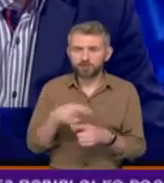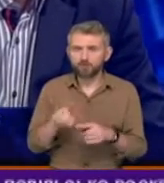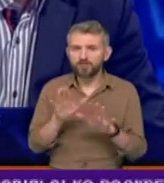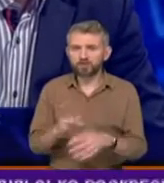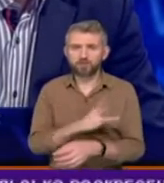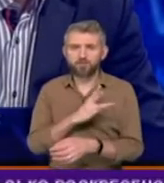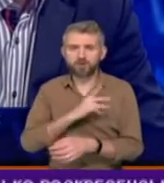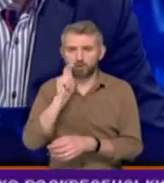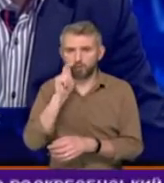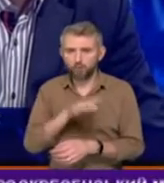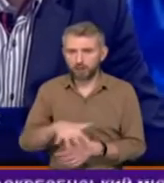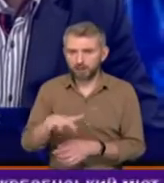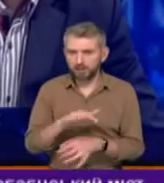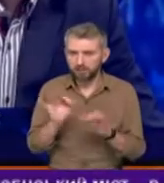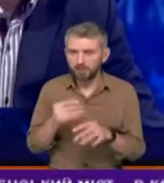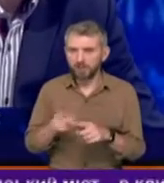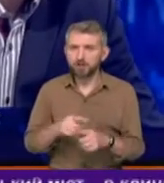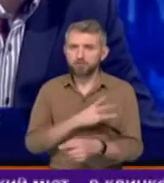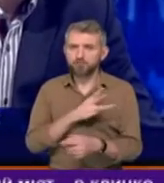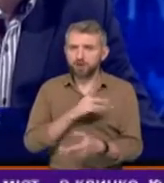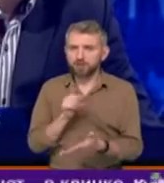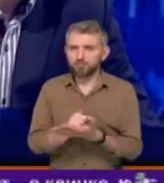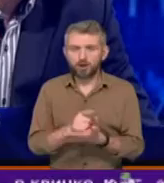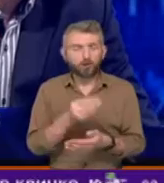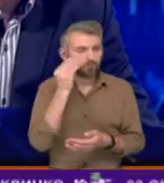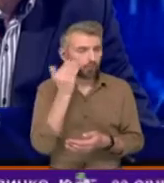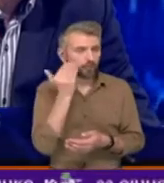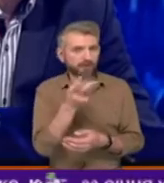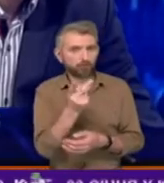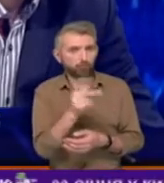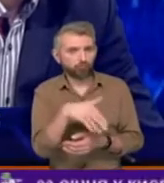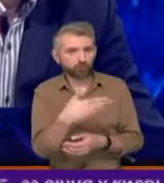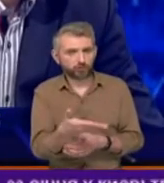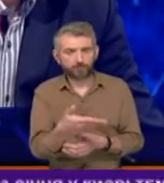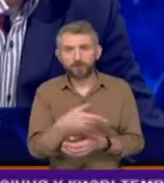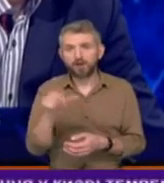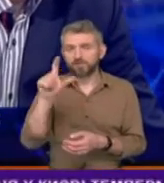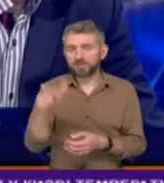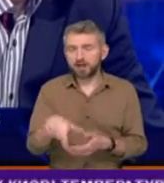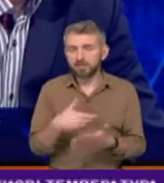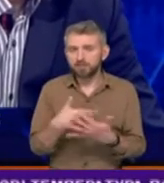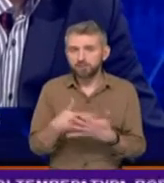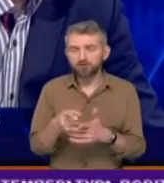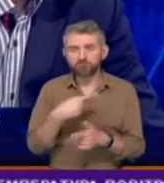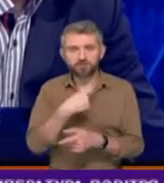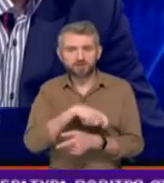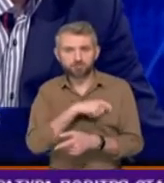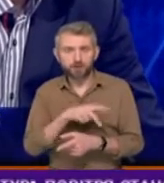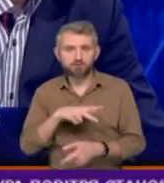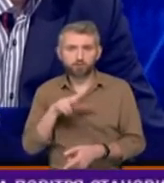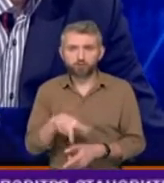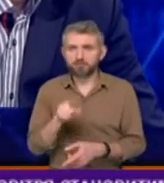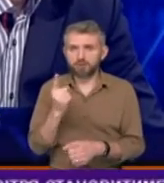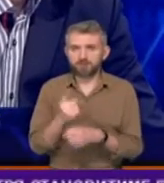тільки бажання України. Це ж бажання має бути іншої, звісно. Ну, дивіться, в Італії, наприклад, чи в Іспанії, Португалії, там